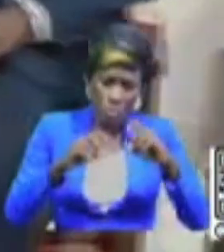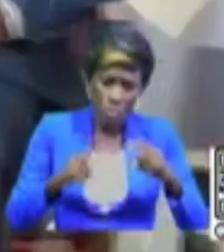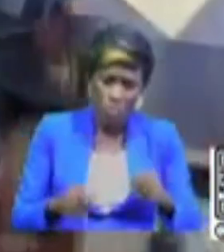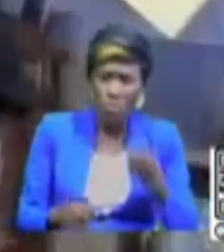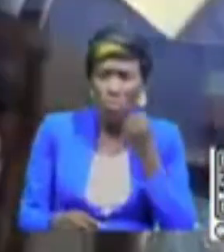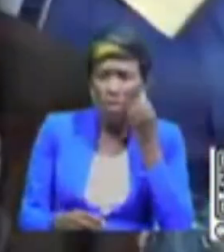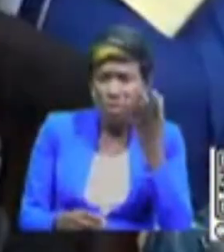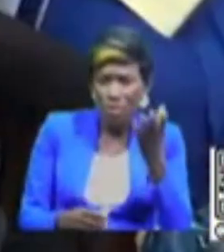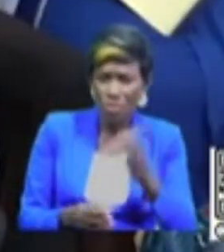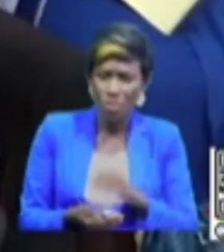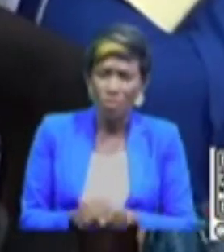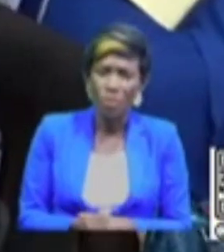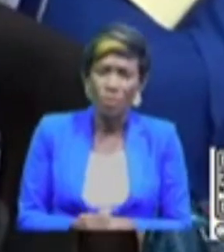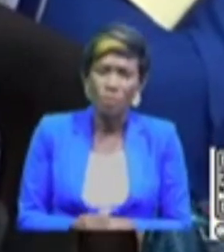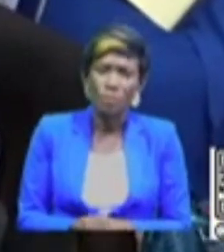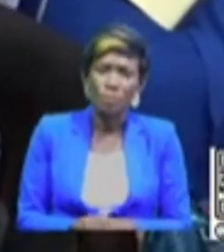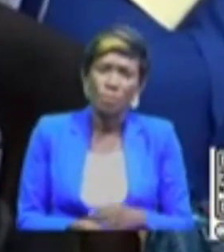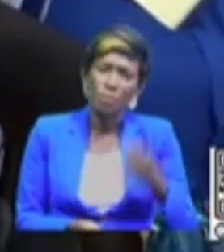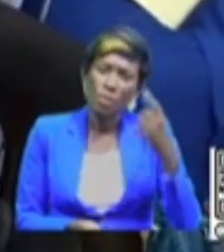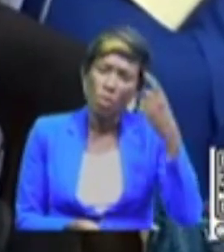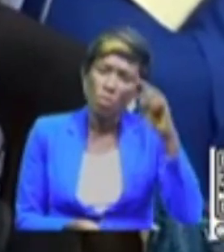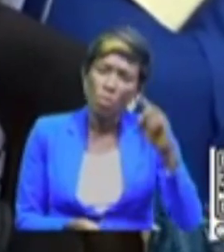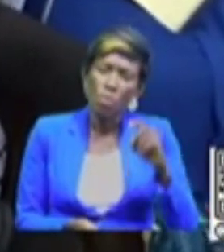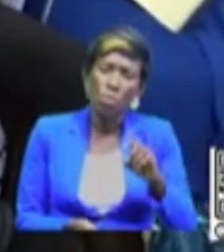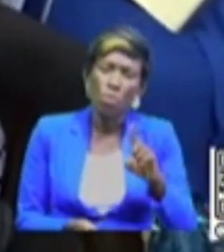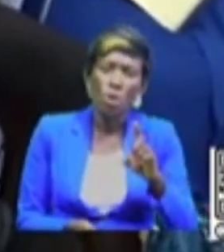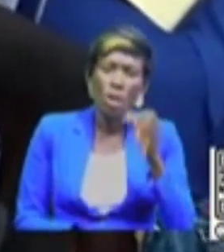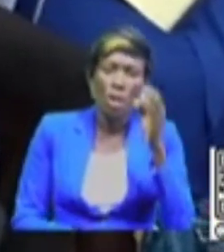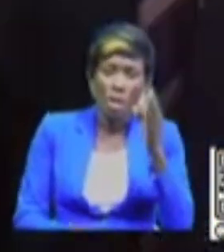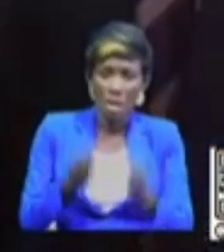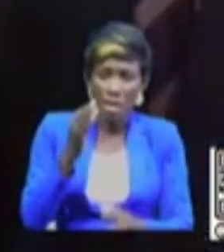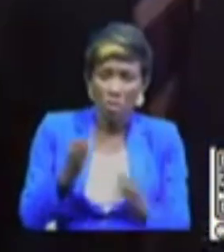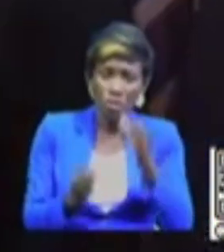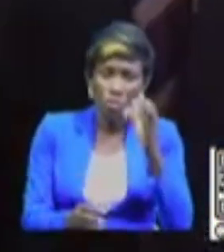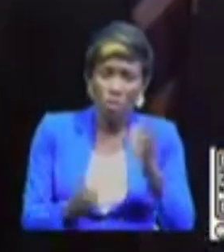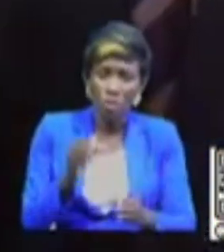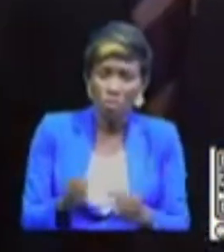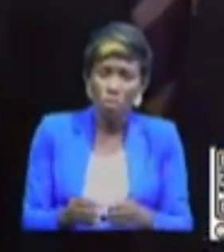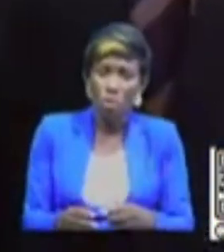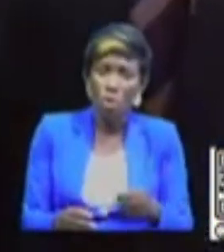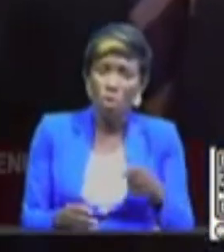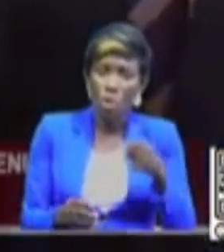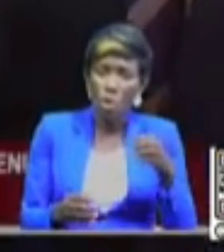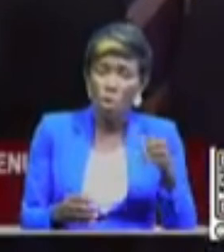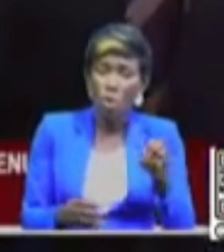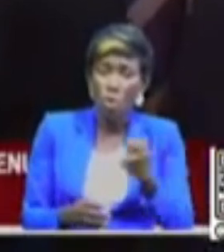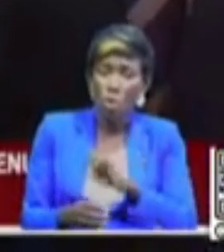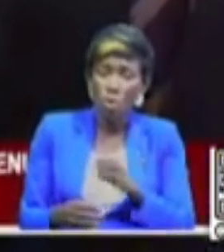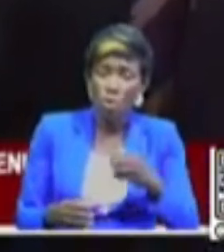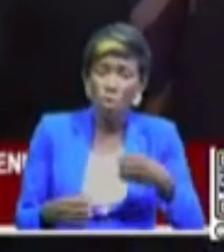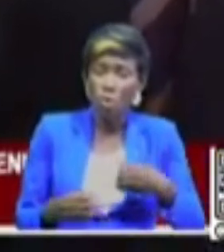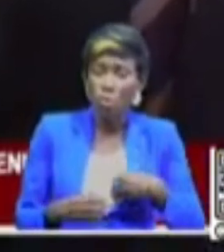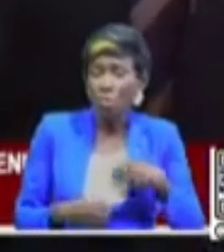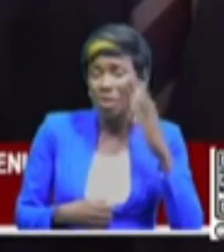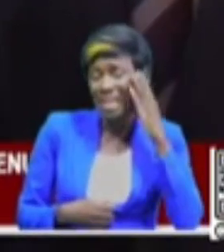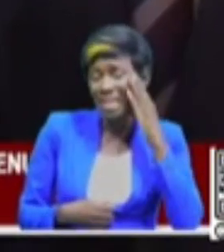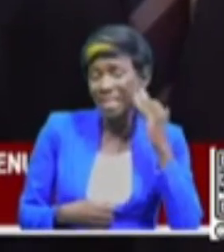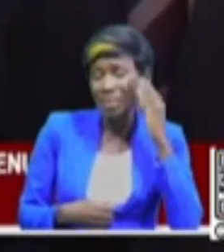l'horizon. Pour les juges constitutionnels, bon, c'est eux, c'est les experts. Ils attendent quand la constitution va être